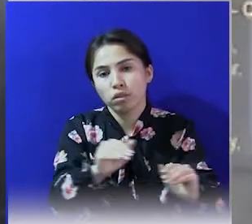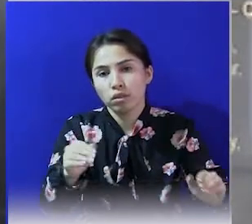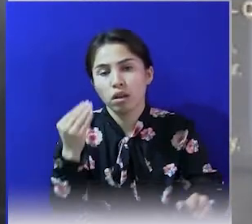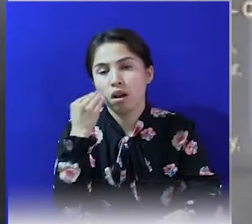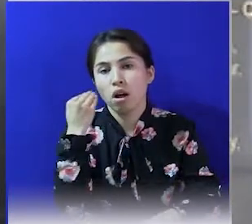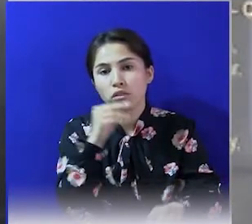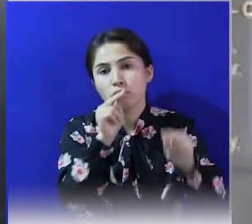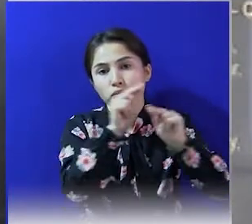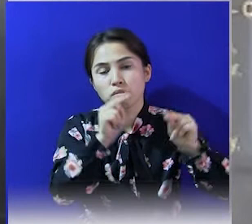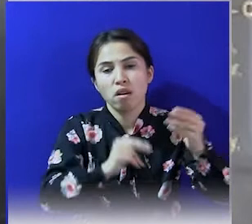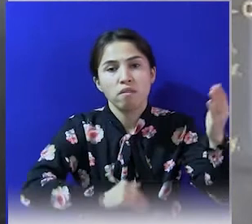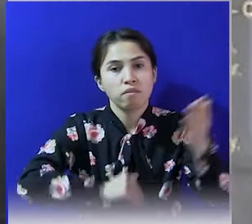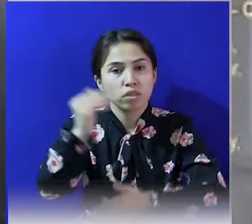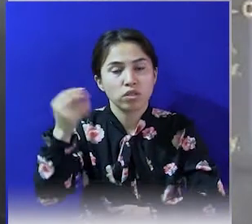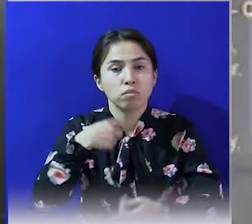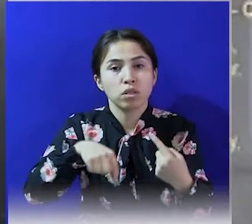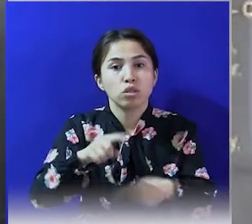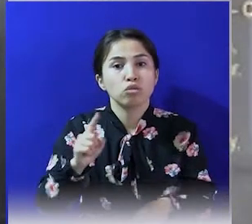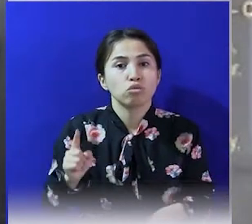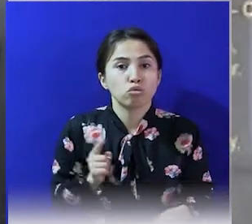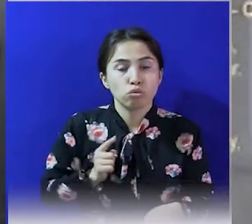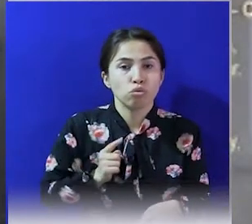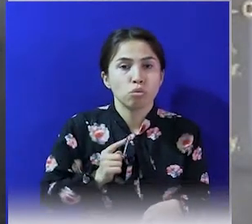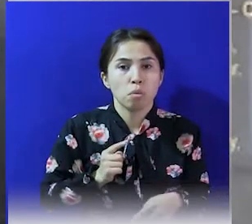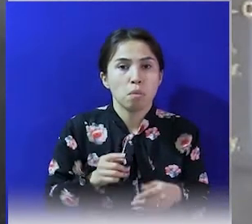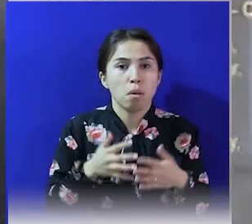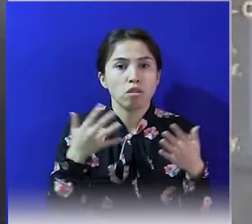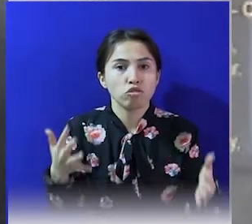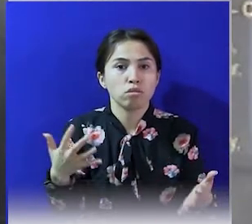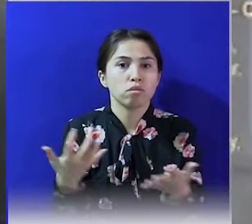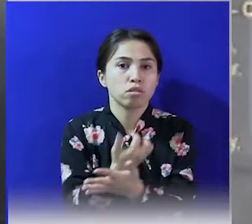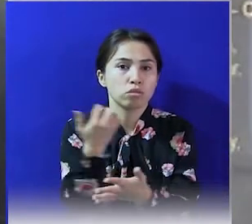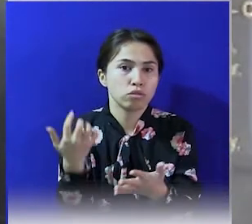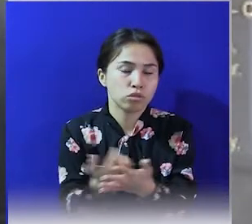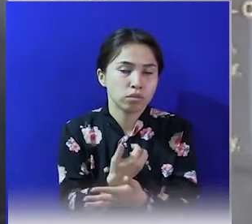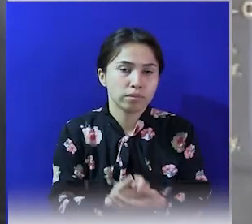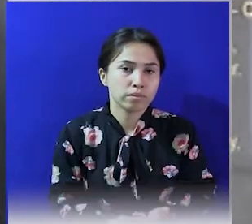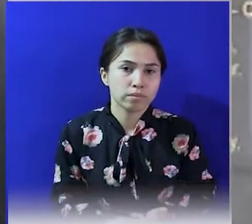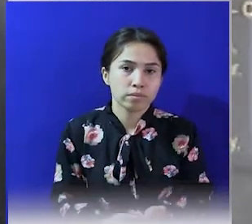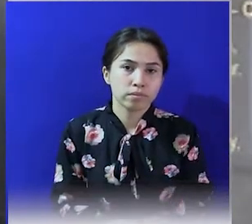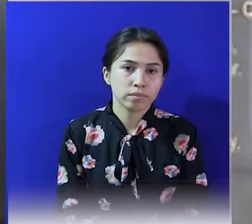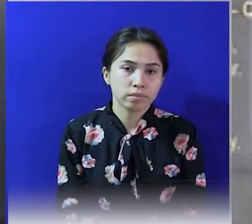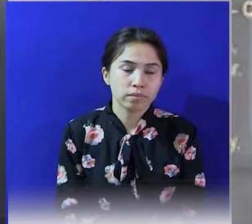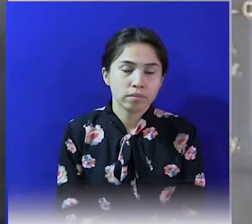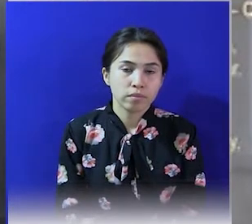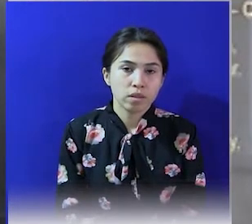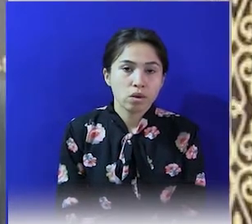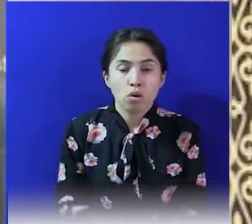«Государство финансирует обучение детей. Качество образования будет высоким. Мы ожидаем от этой школы больших